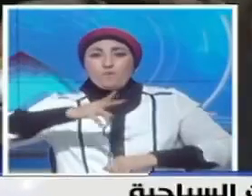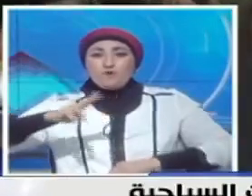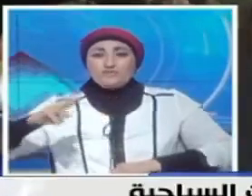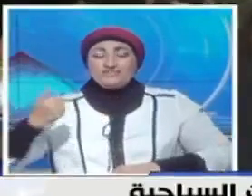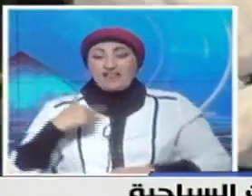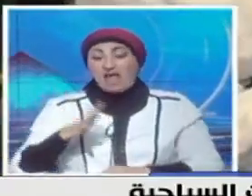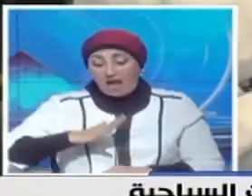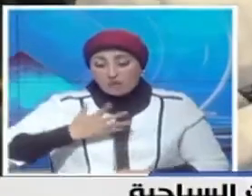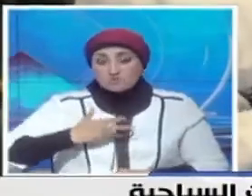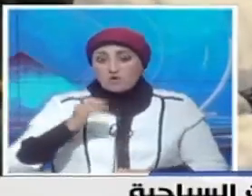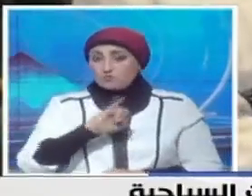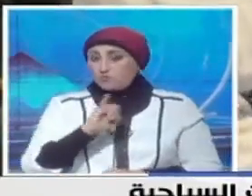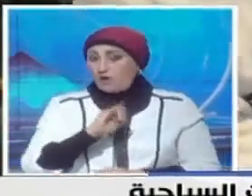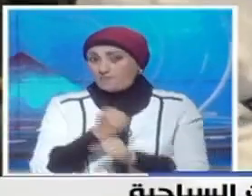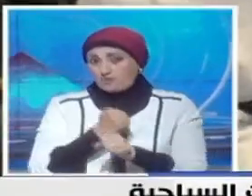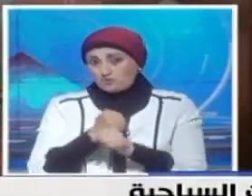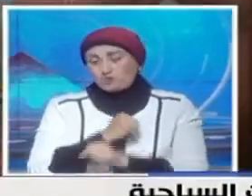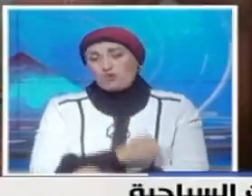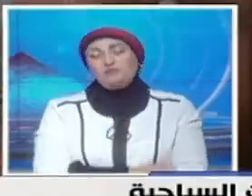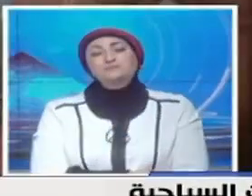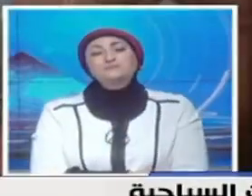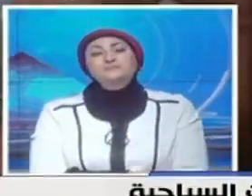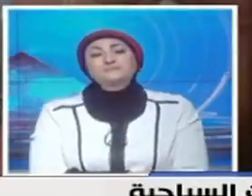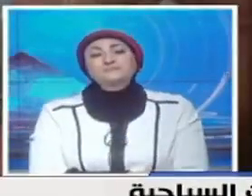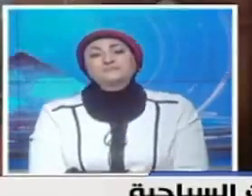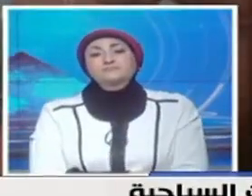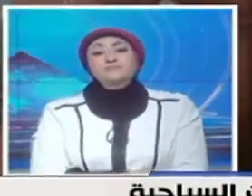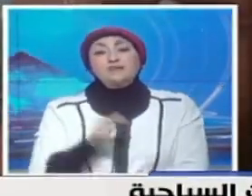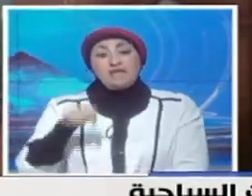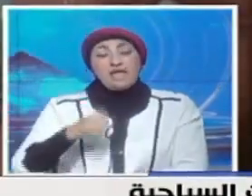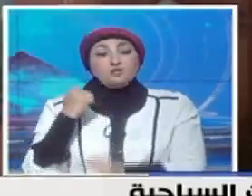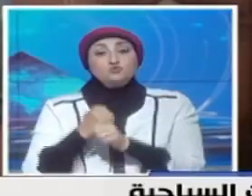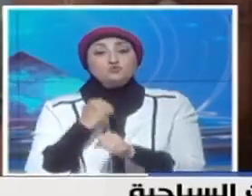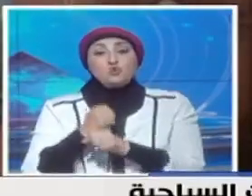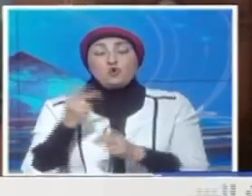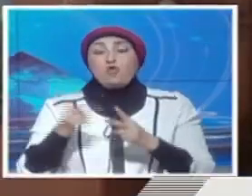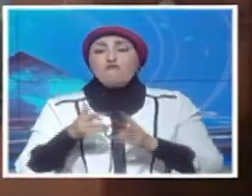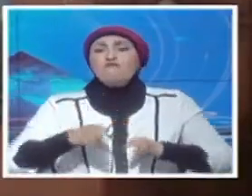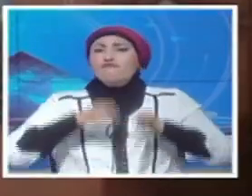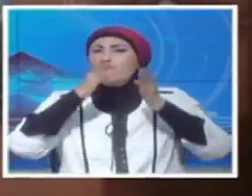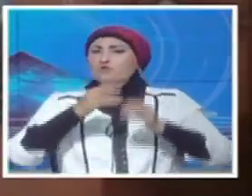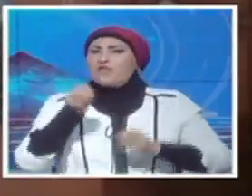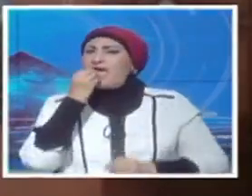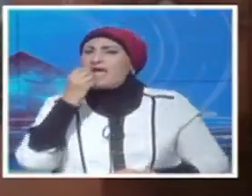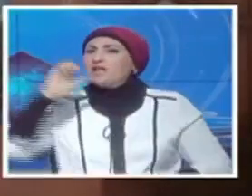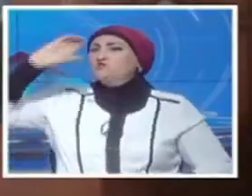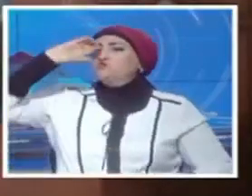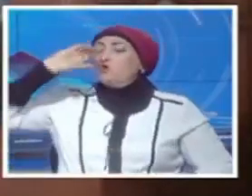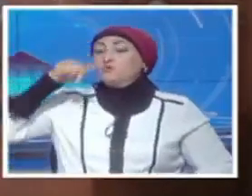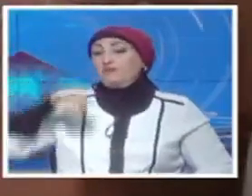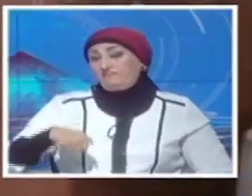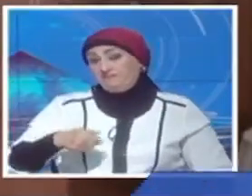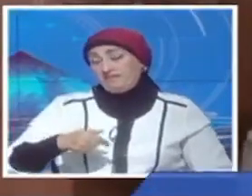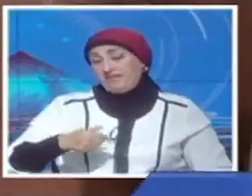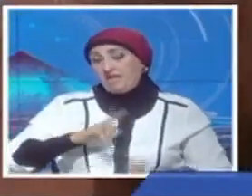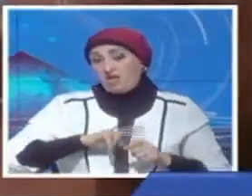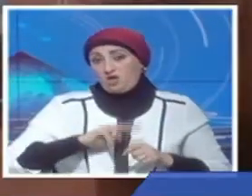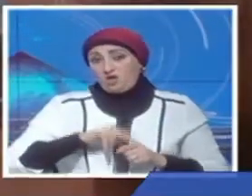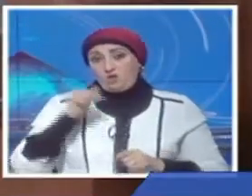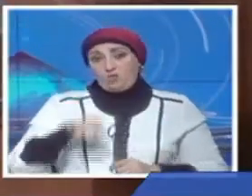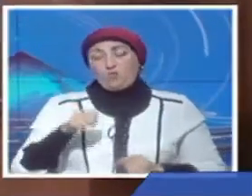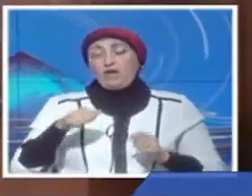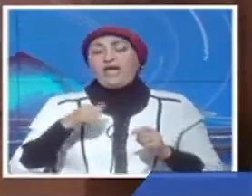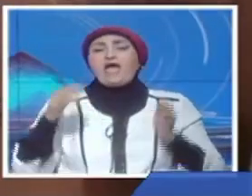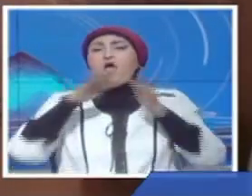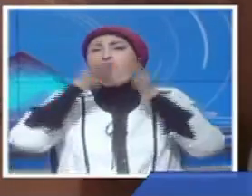التي يحتاجها سوق العمل. احنا بنتكلم في كل مجالات العمل في الفنادق، مجال الأغذية والمشروبات والرومز أو قطاع الرومز